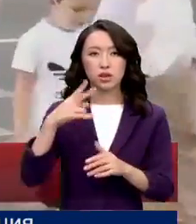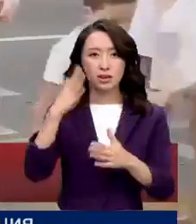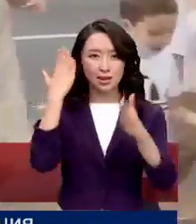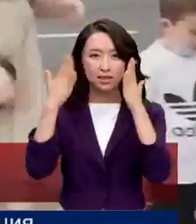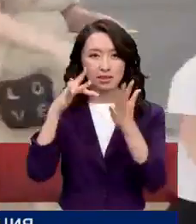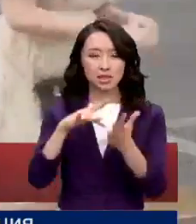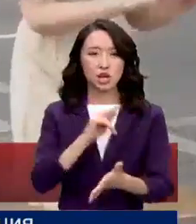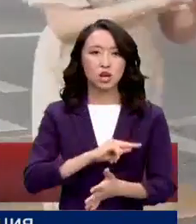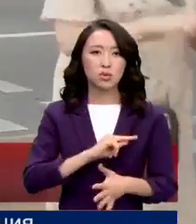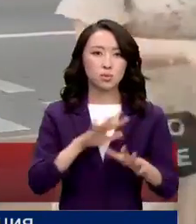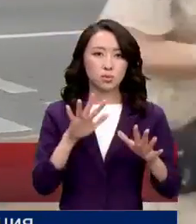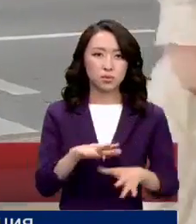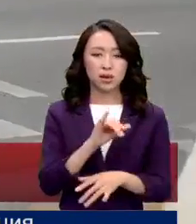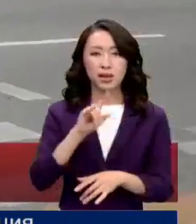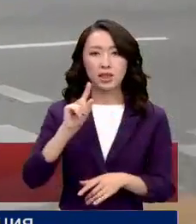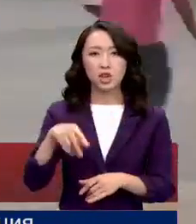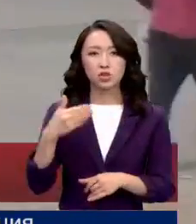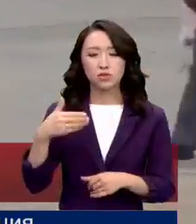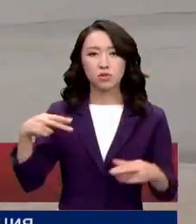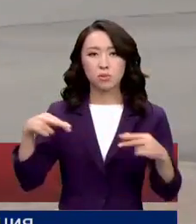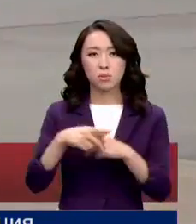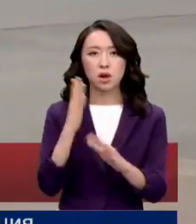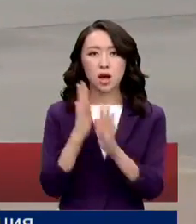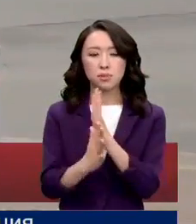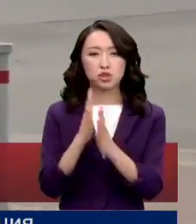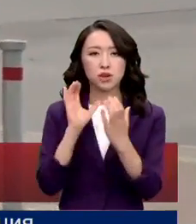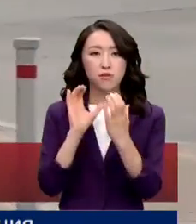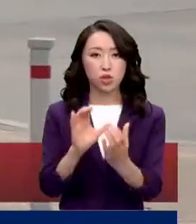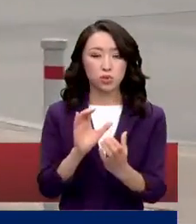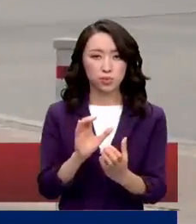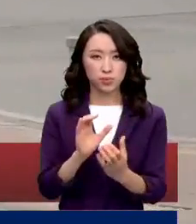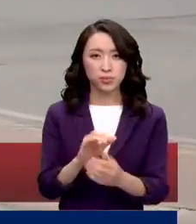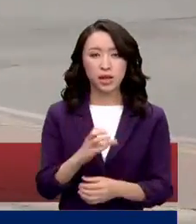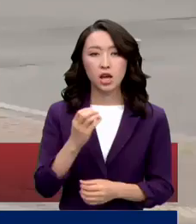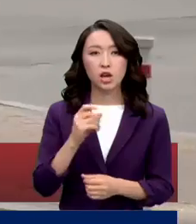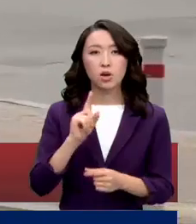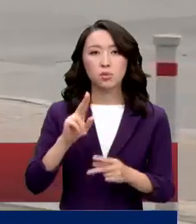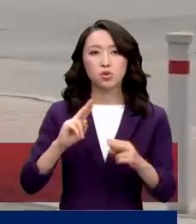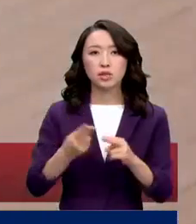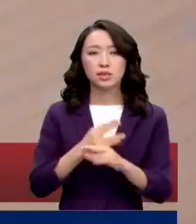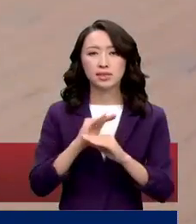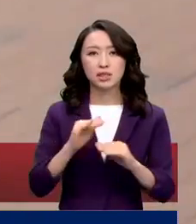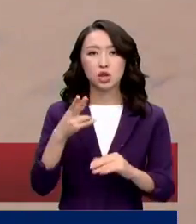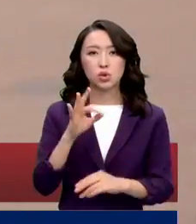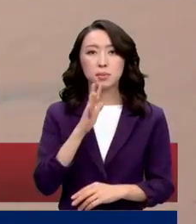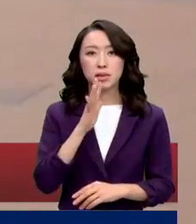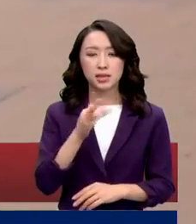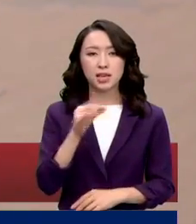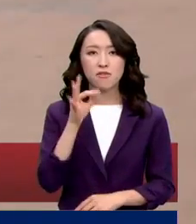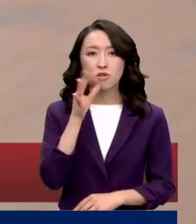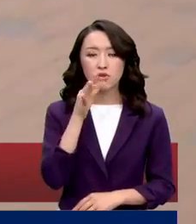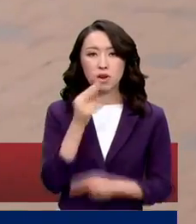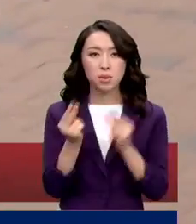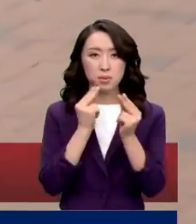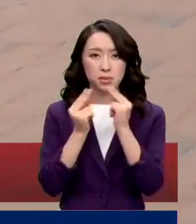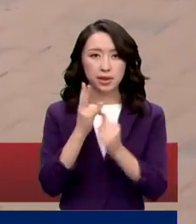на рабочих местах, а также при проезде в общественном транспорте. Исключением будут дети до 5 лет и во время приема